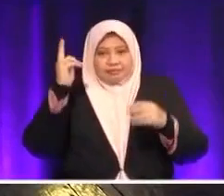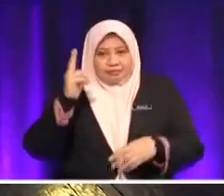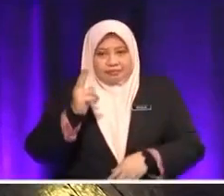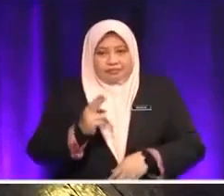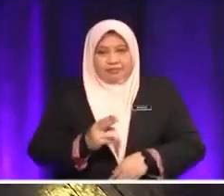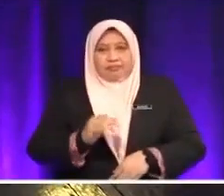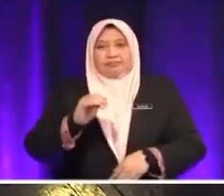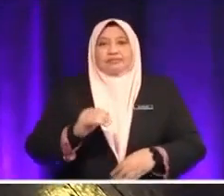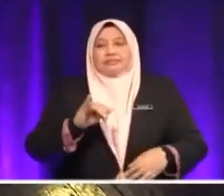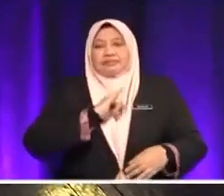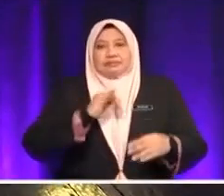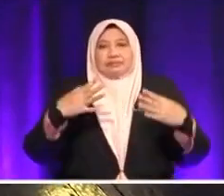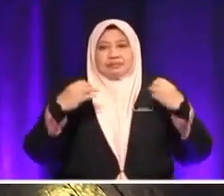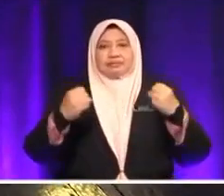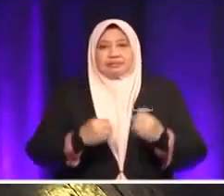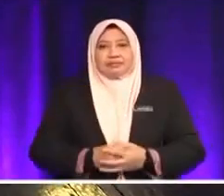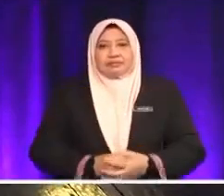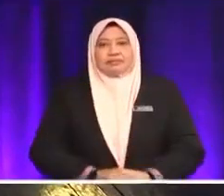sehat alhamdulillah